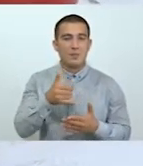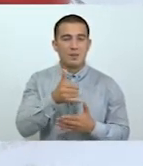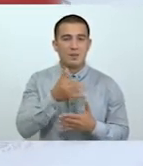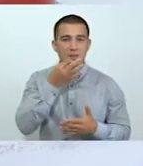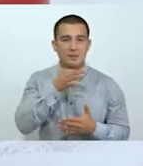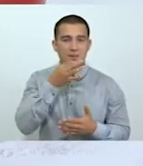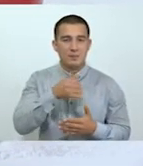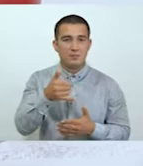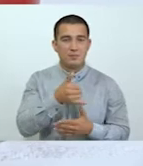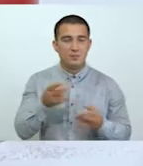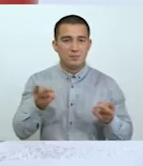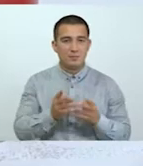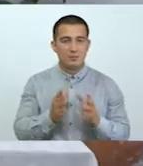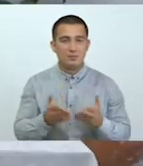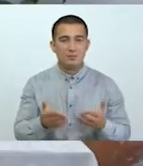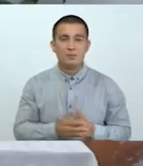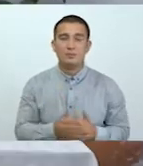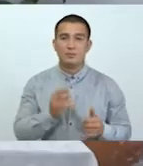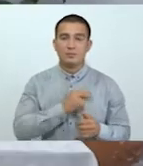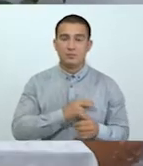Demak, ishimizni